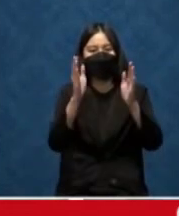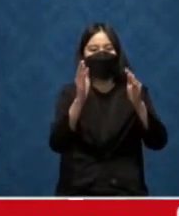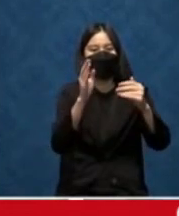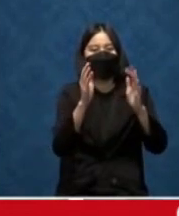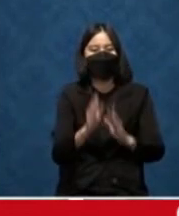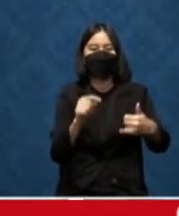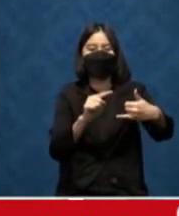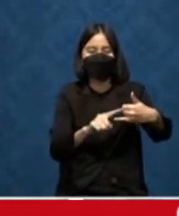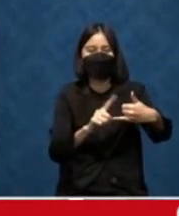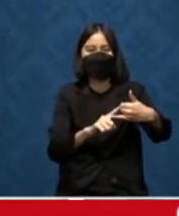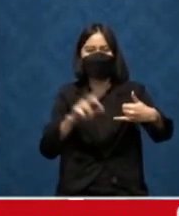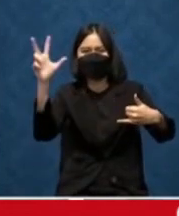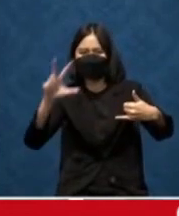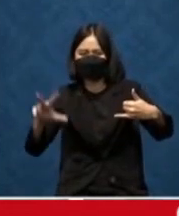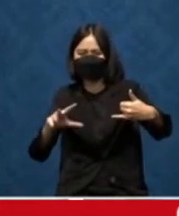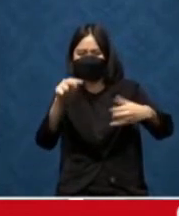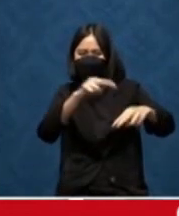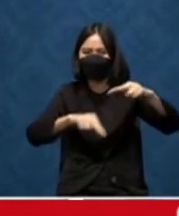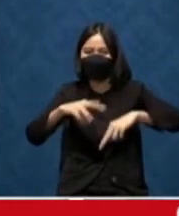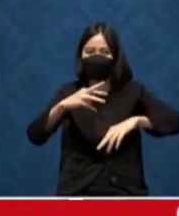ได้จากกัญชาว Bur ทtra.